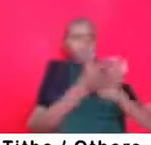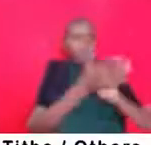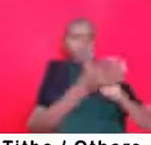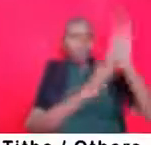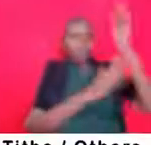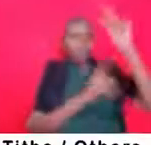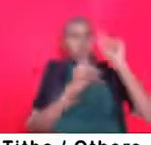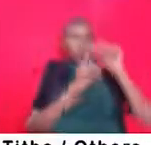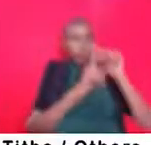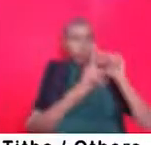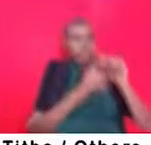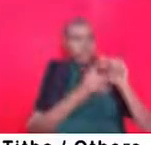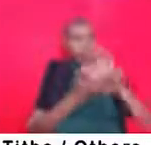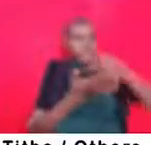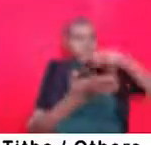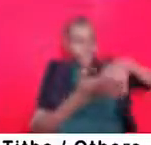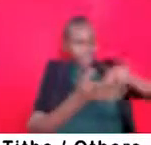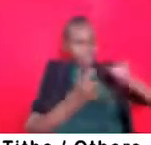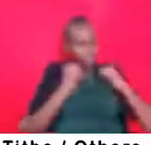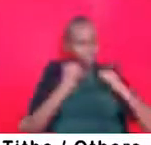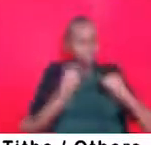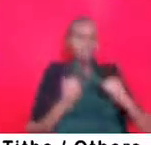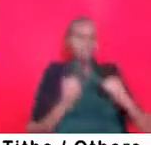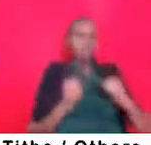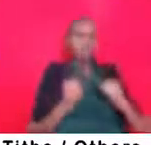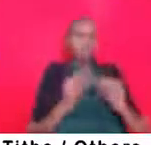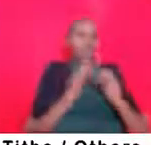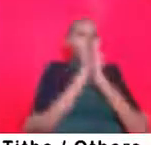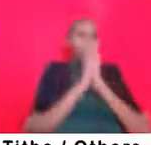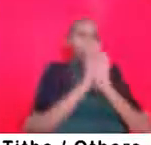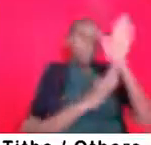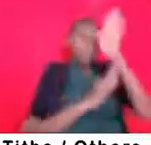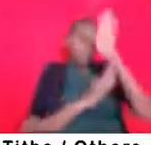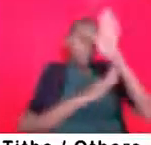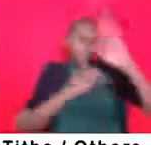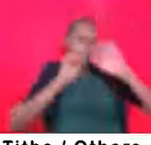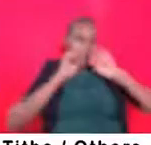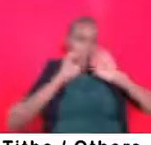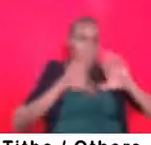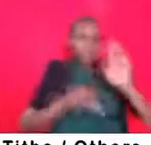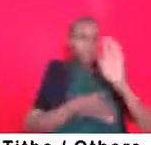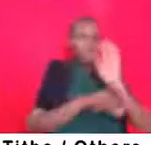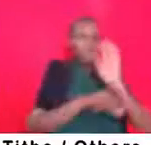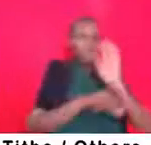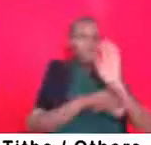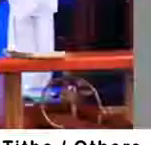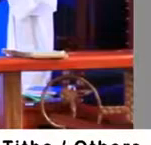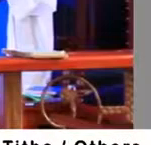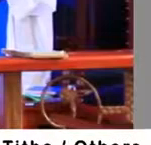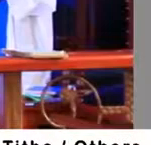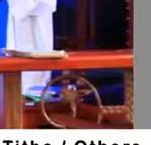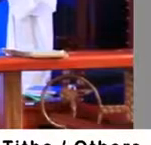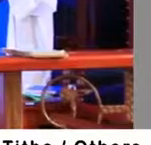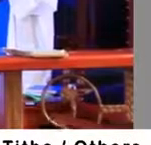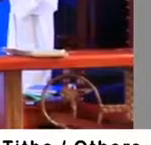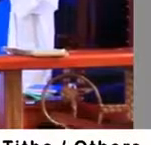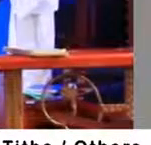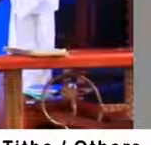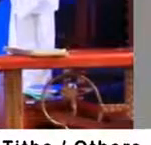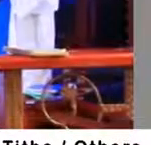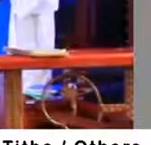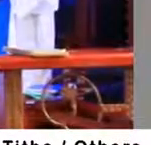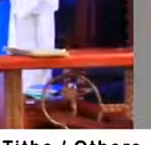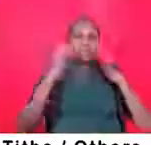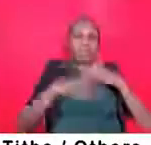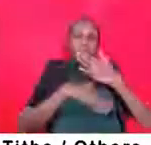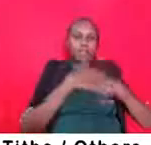neno lako litasimama imara. Tuwaomba Baba, ubariki kanisa letu, ubariki wachungaji